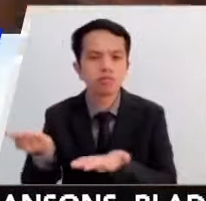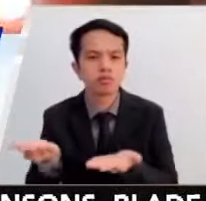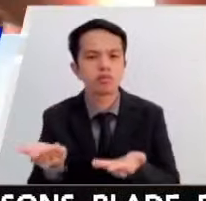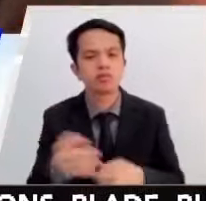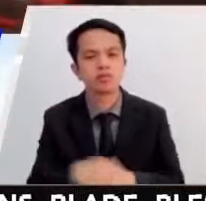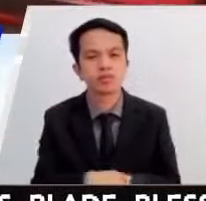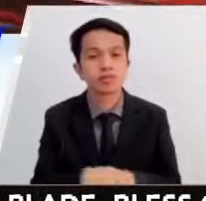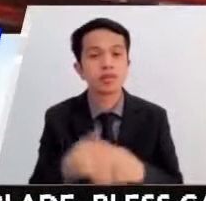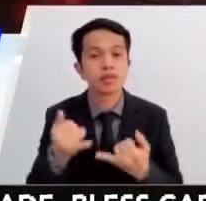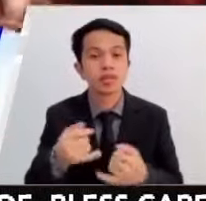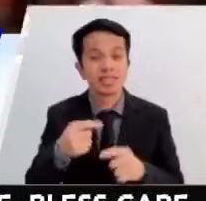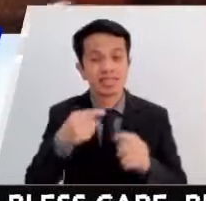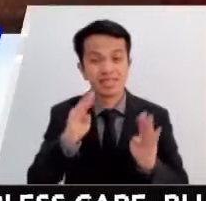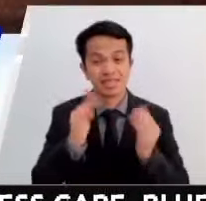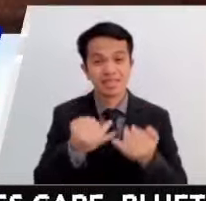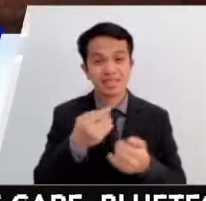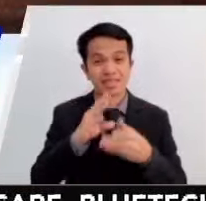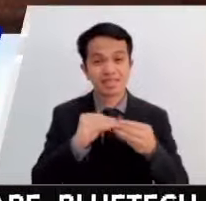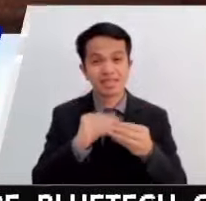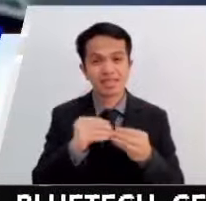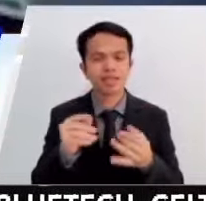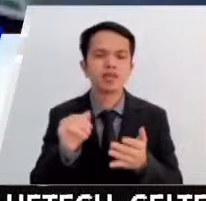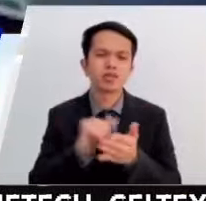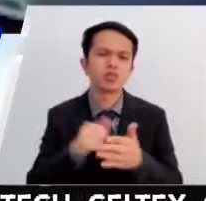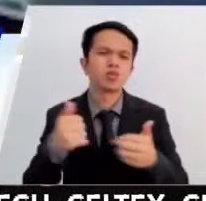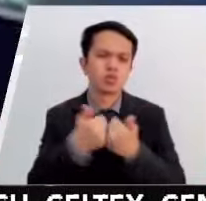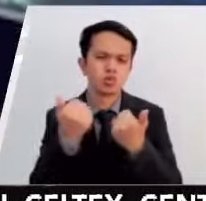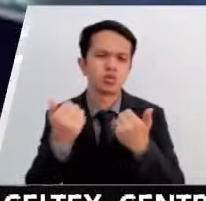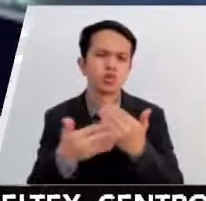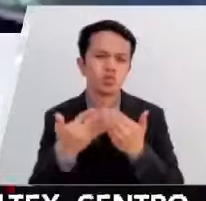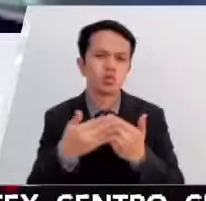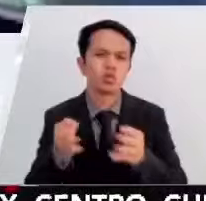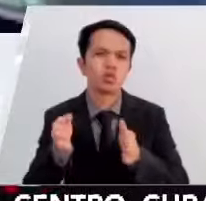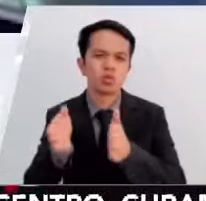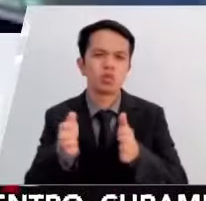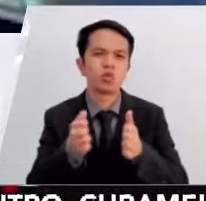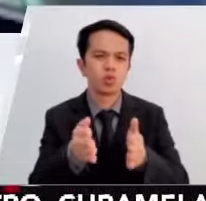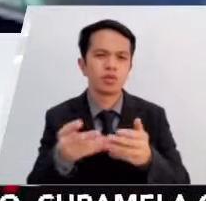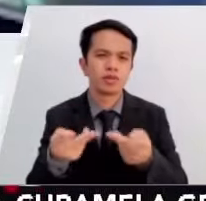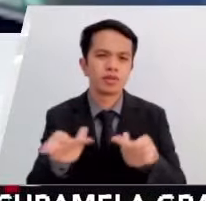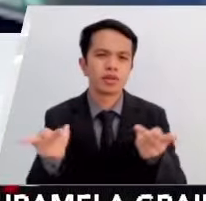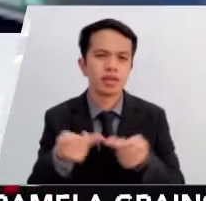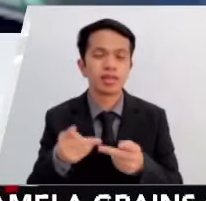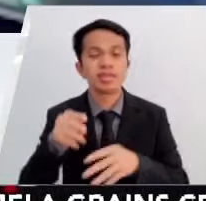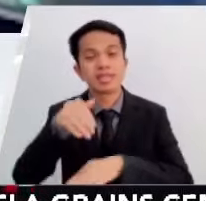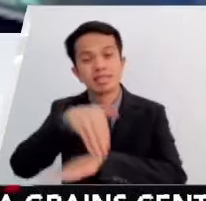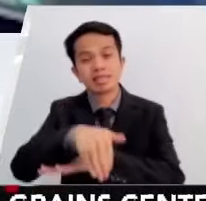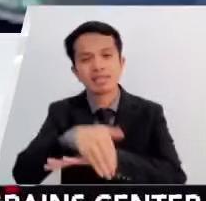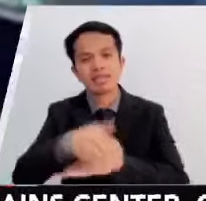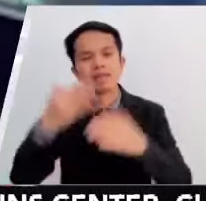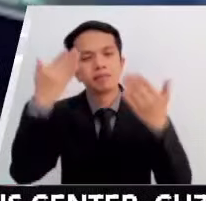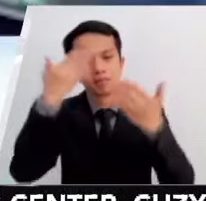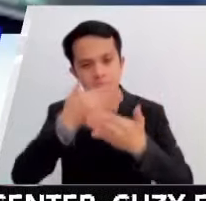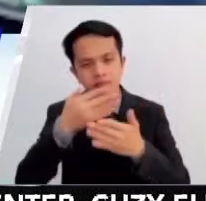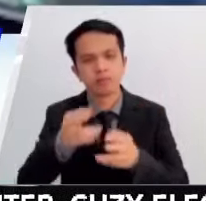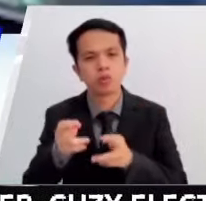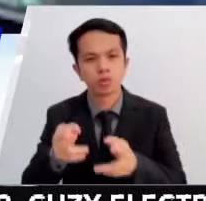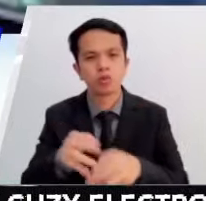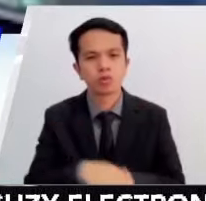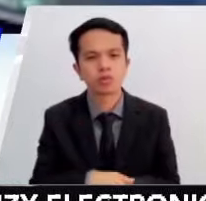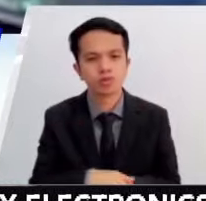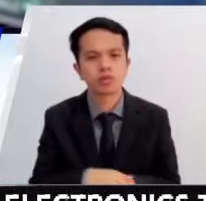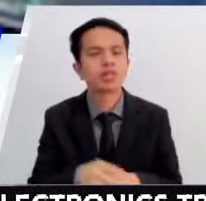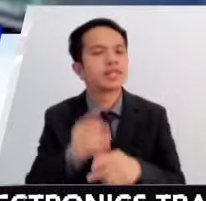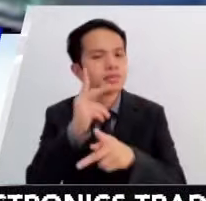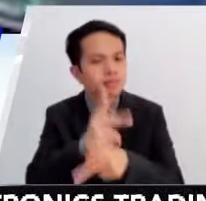barangay, accident-prone area talaga ang lugar. Lalo sa gabi kasi madilim po yung kalsada. Kaya ingat lang po